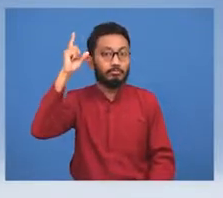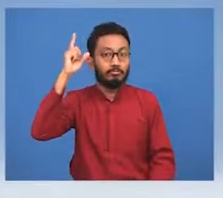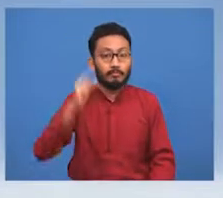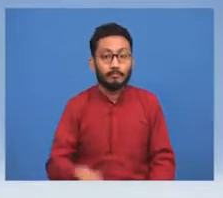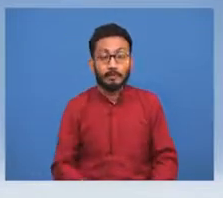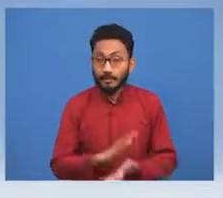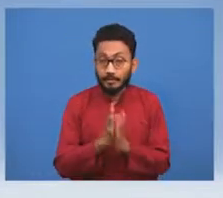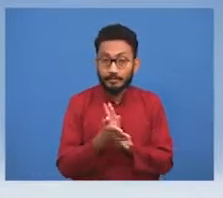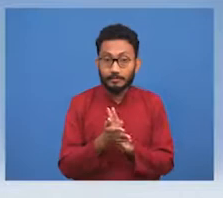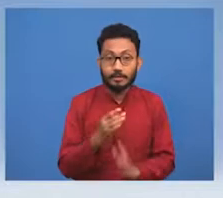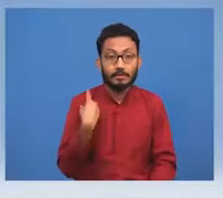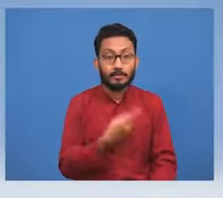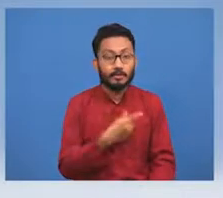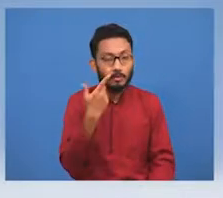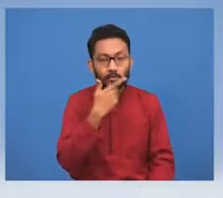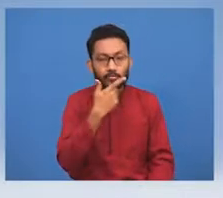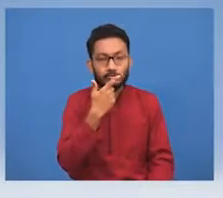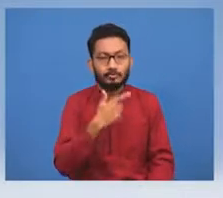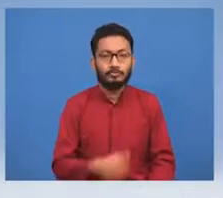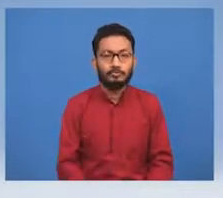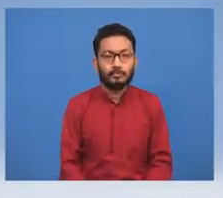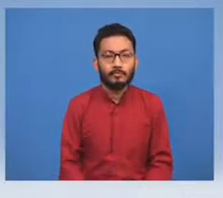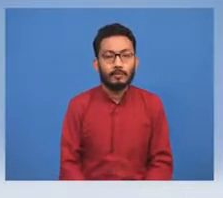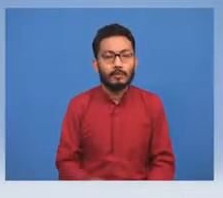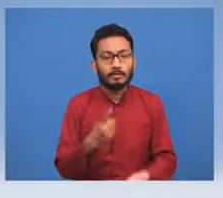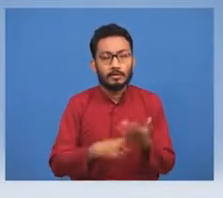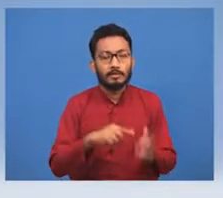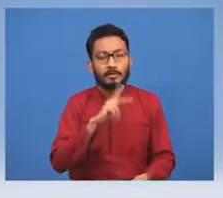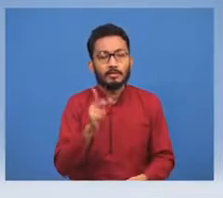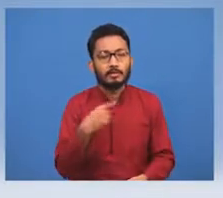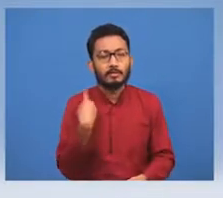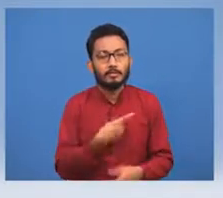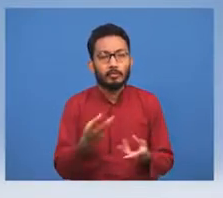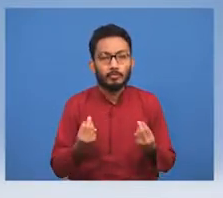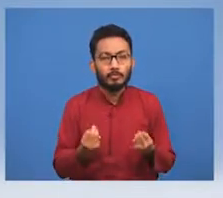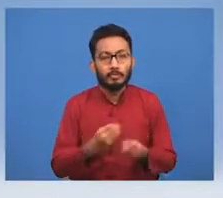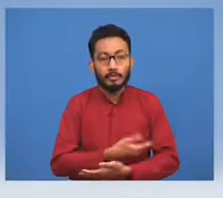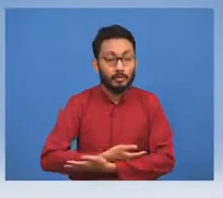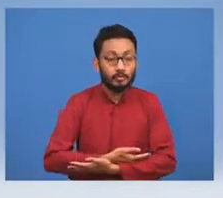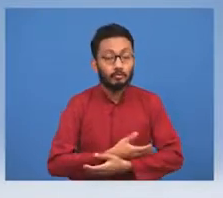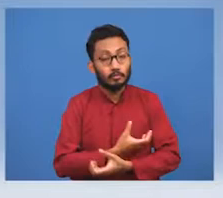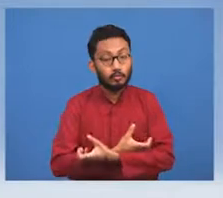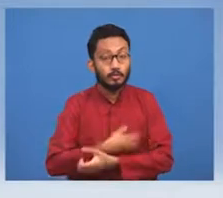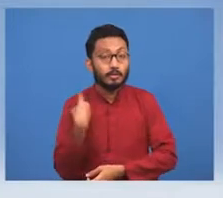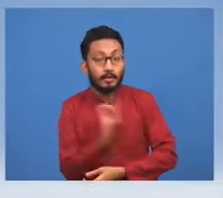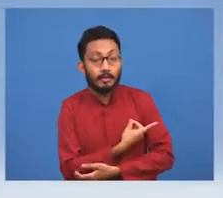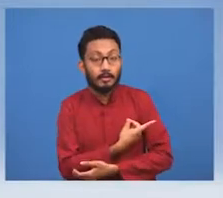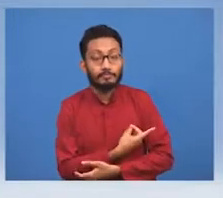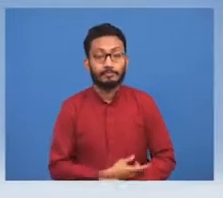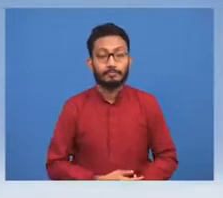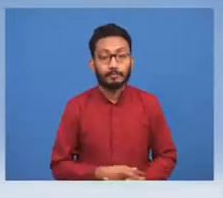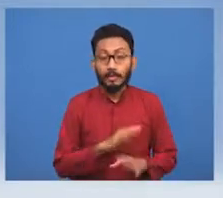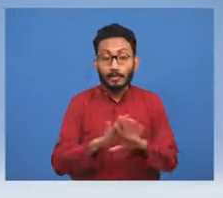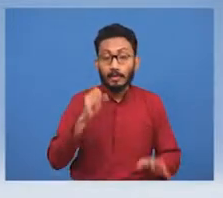kita impikan selama ini? Apakah kita mahu anak cucu kita dipersembahkan dengan definisi